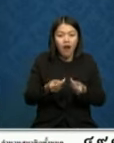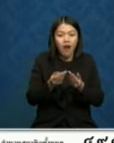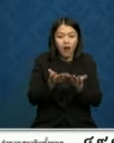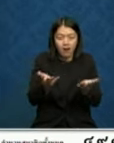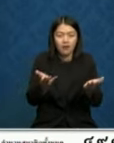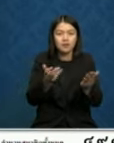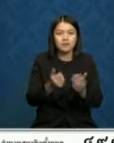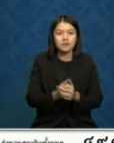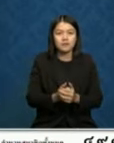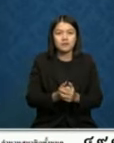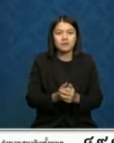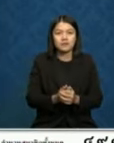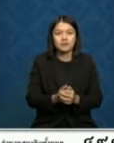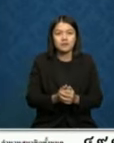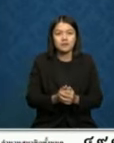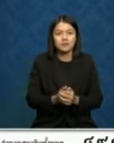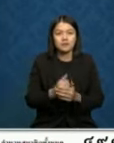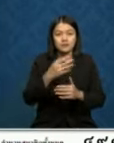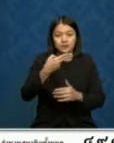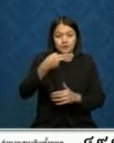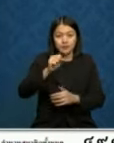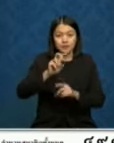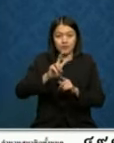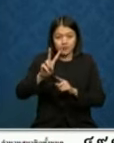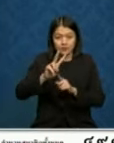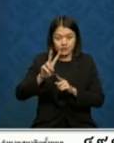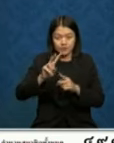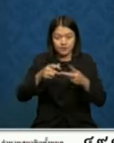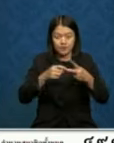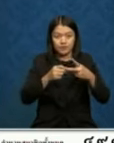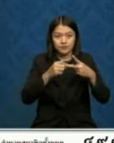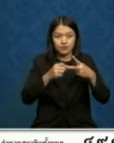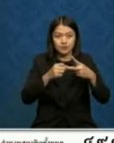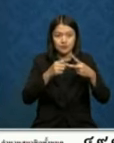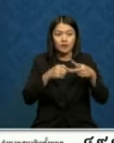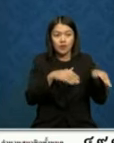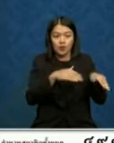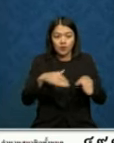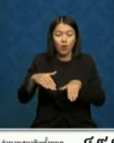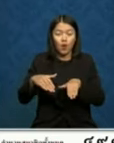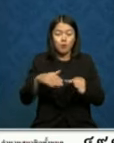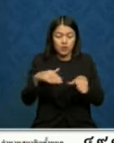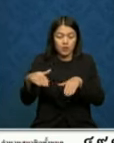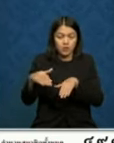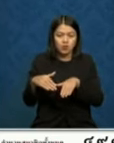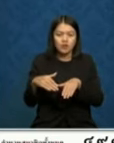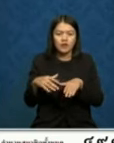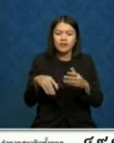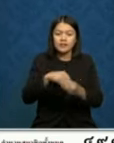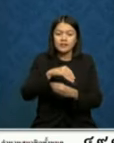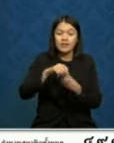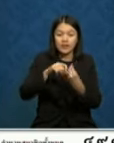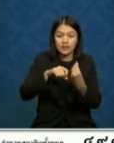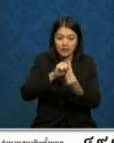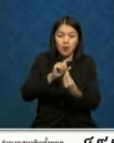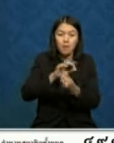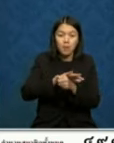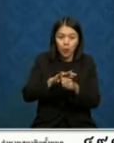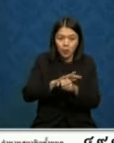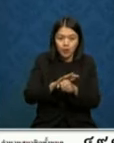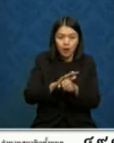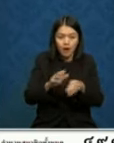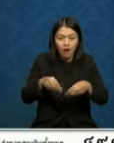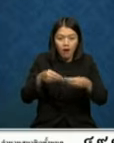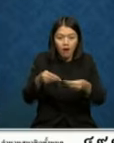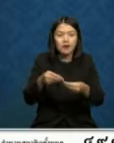าณีนะคะต่อมาค่ะหลักสูตรที่2นะคะเป็นหลักสูตรการเตรียมความพร้อมก่อนปล่อยค่ะตามหลักปรัชญาเศรษฐกิจพอเพียงค่ะเดี๋ยวขอส